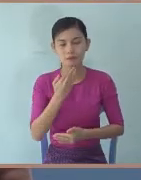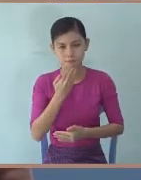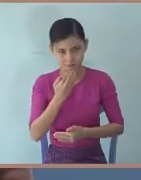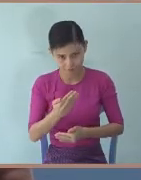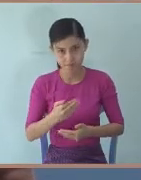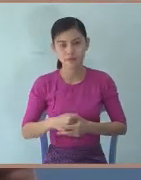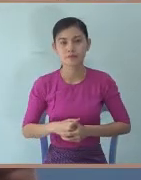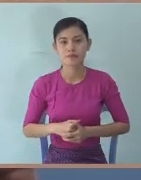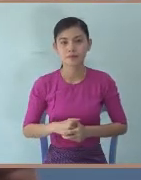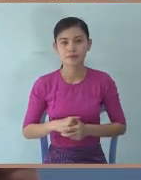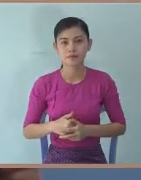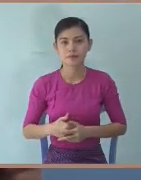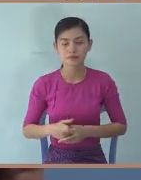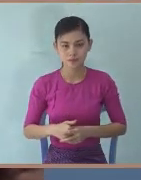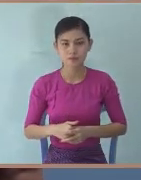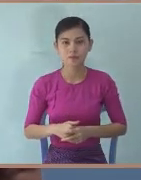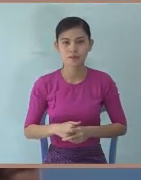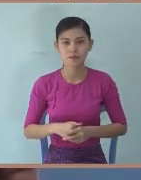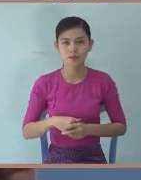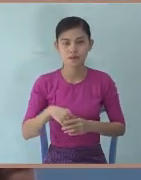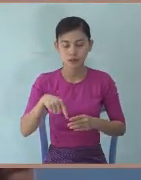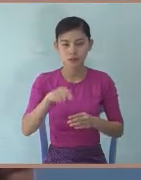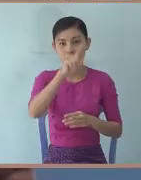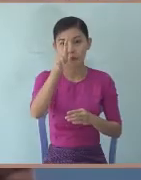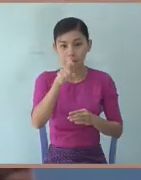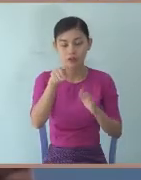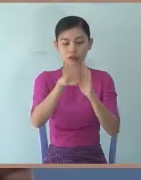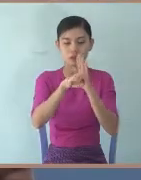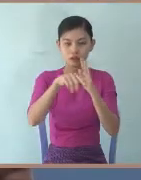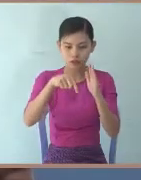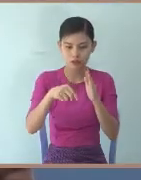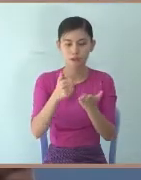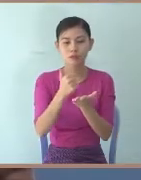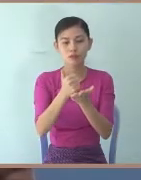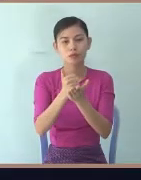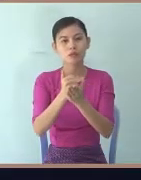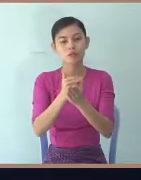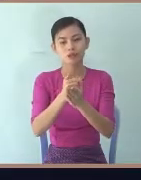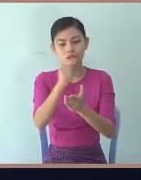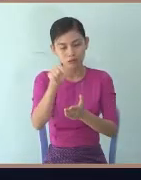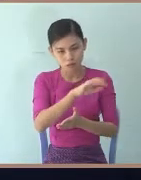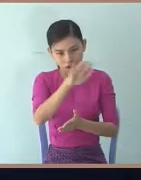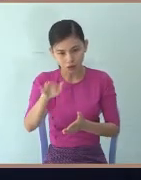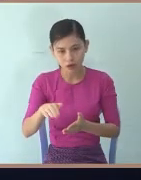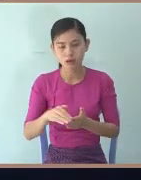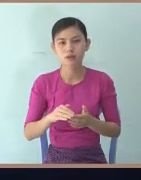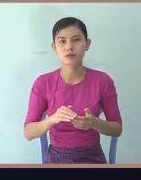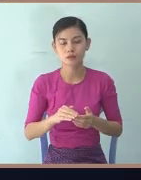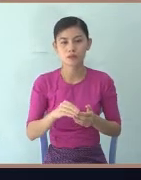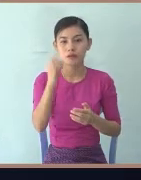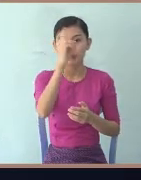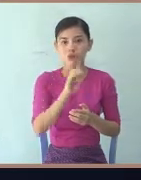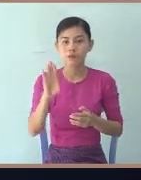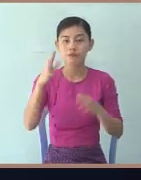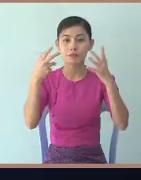ni. Okay, Washin. Tomorrow, any question? Season premiere itu, pambo kunyi bejara itu, alam ni itu. Jisu abe ni le, demokrat